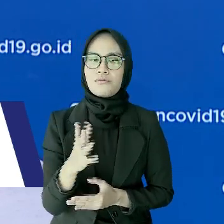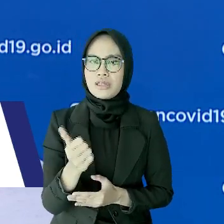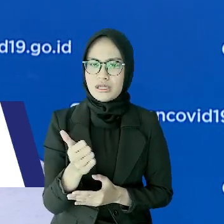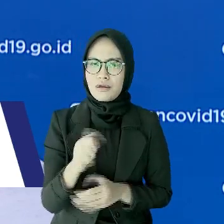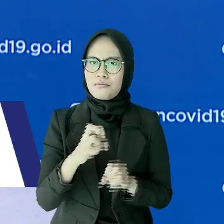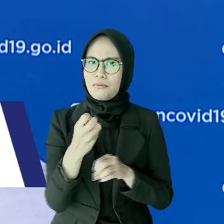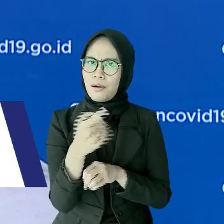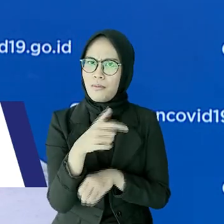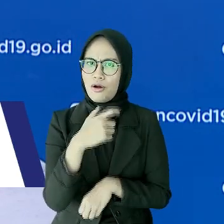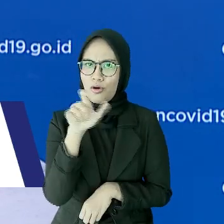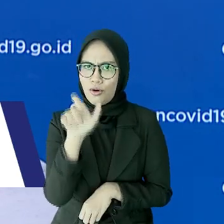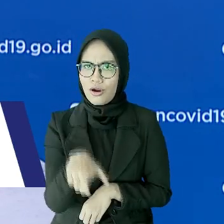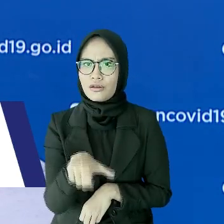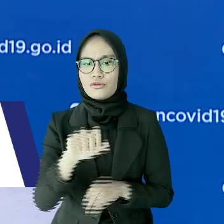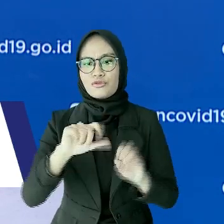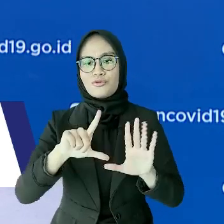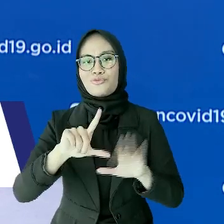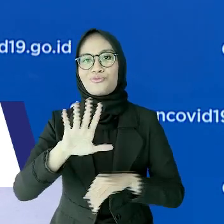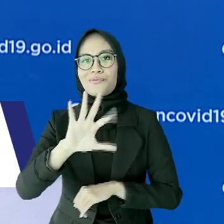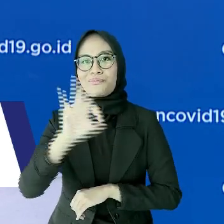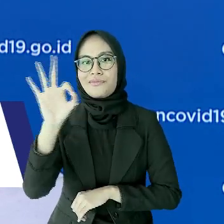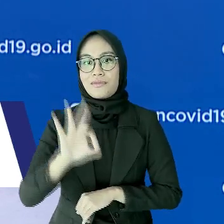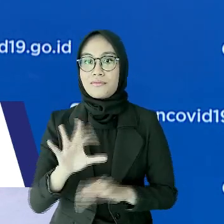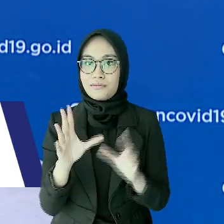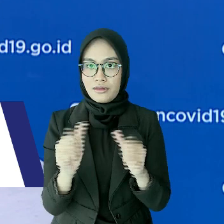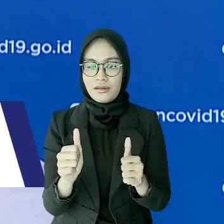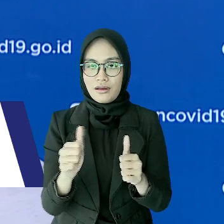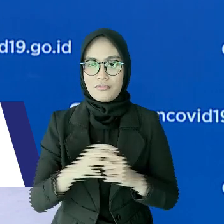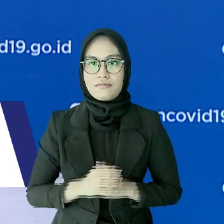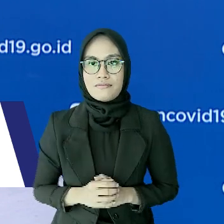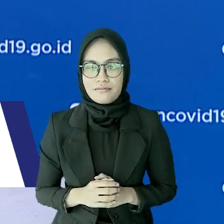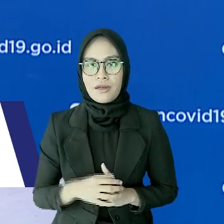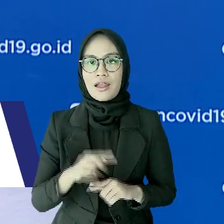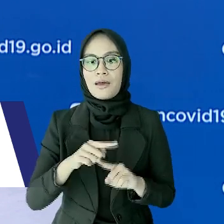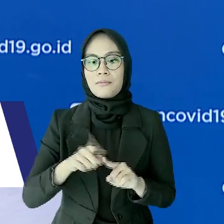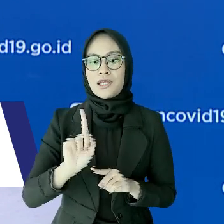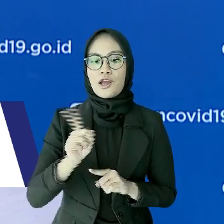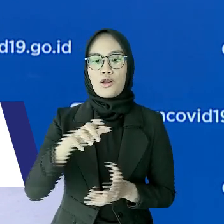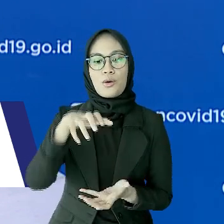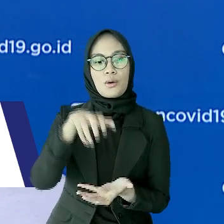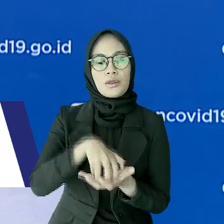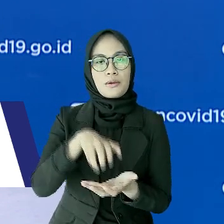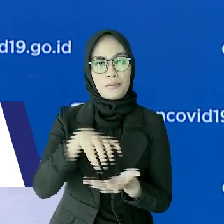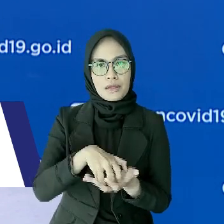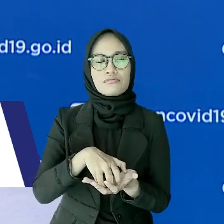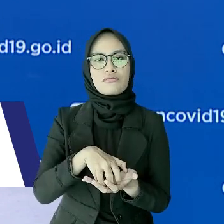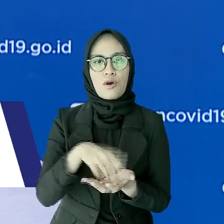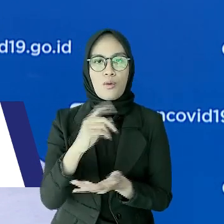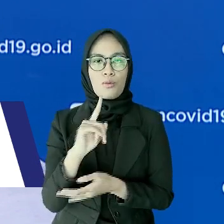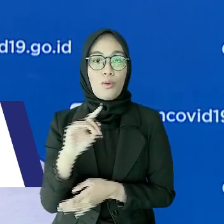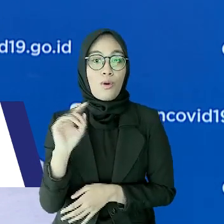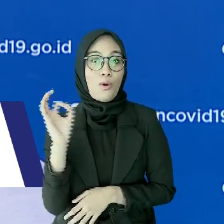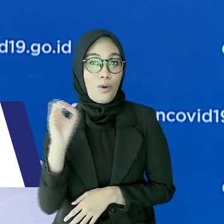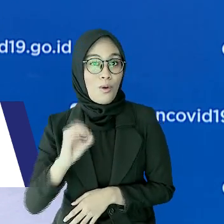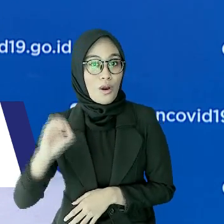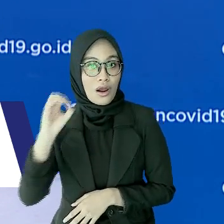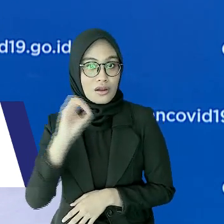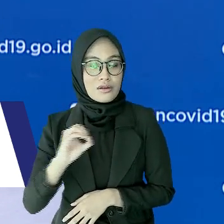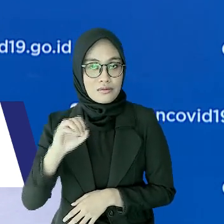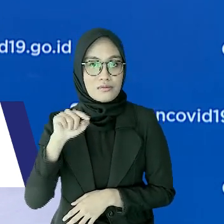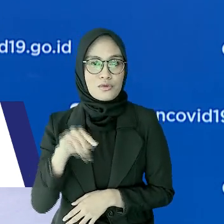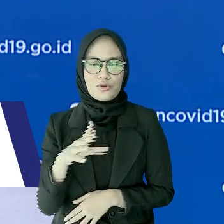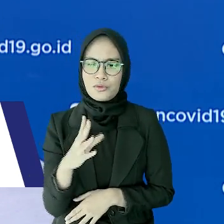kapasitas maksimal 75%. Untuk tempat ibadah yang berlokasi di zona oranye dapat beroperasi